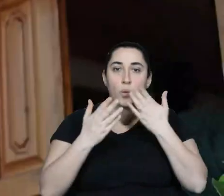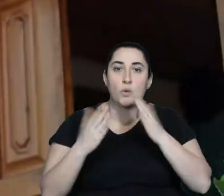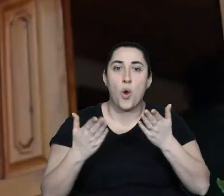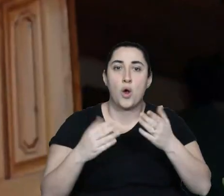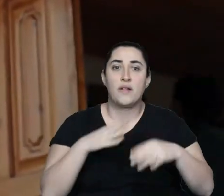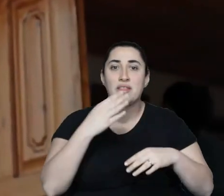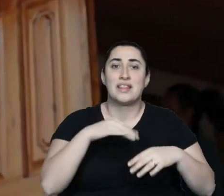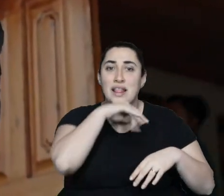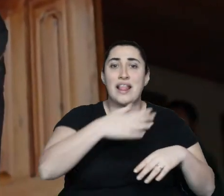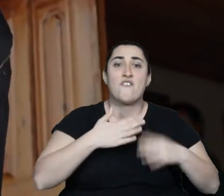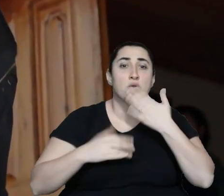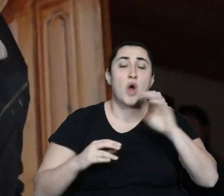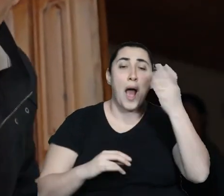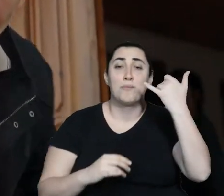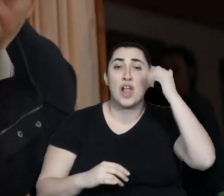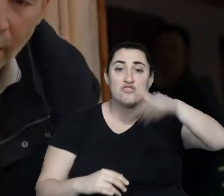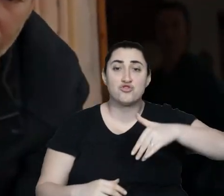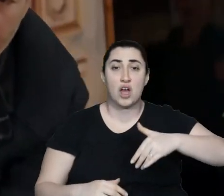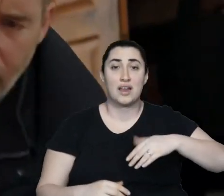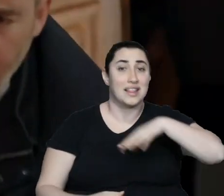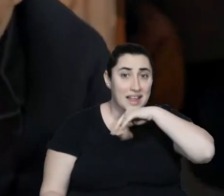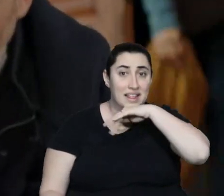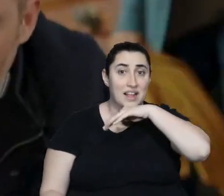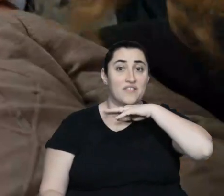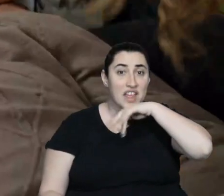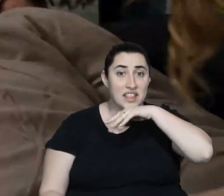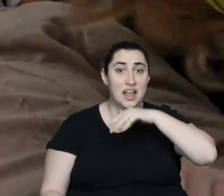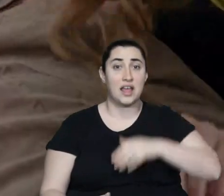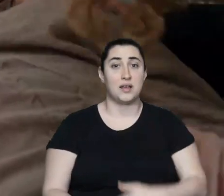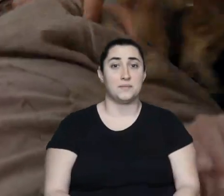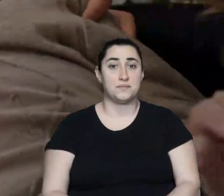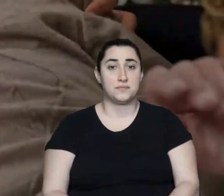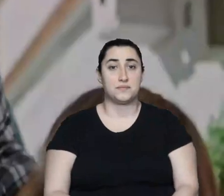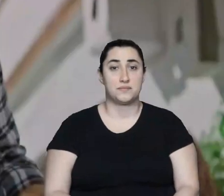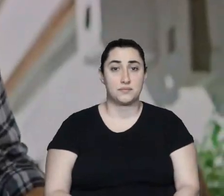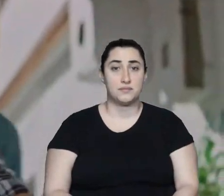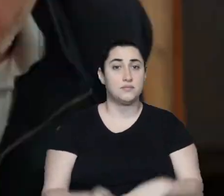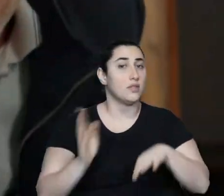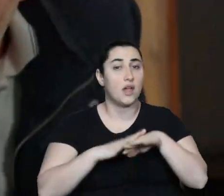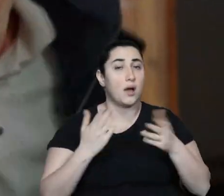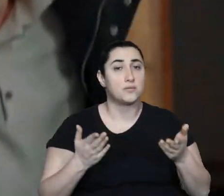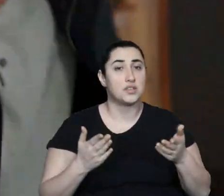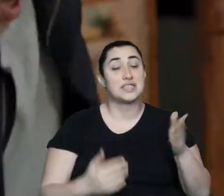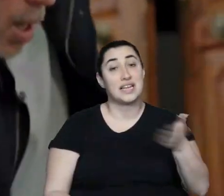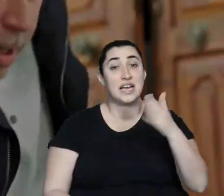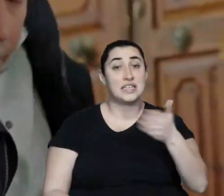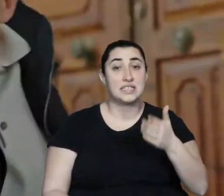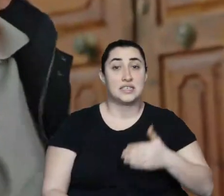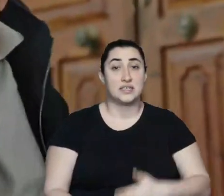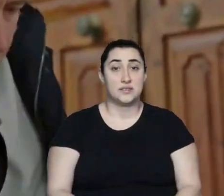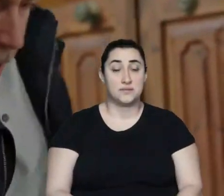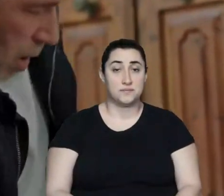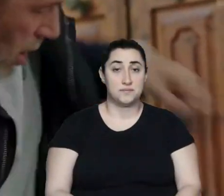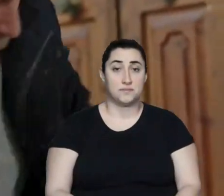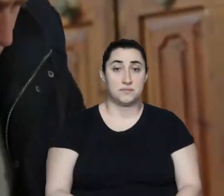yapmıyor. Dedem nefes almıyor ki. Ambulans çağırın. Dede. Baba. Dede. Baba. Ne yapacağız? Hadi.